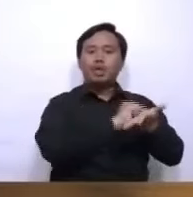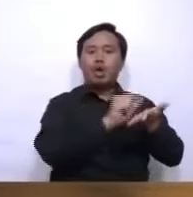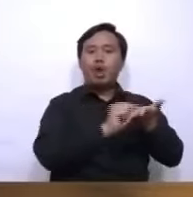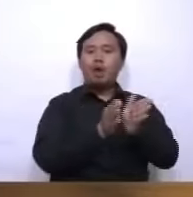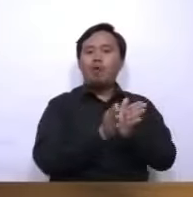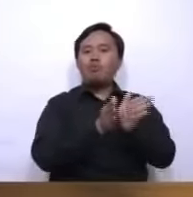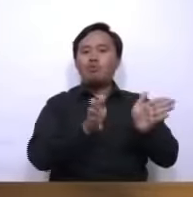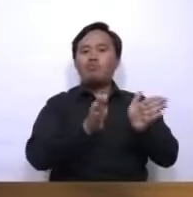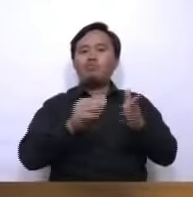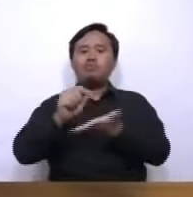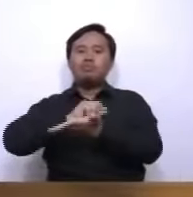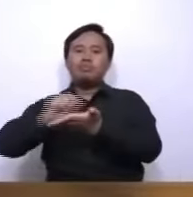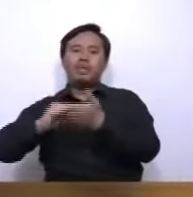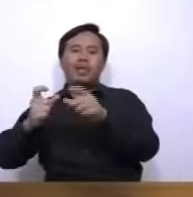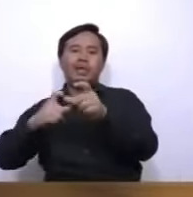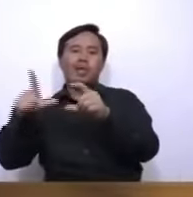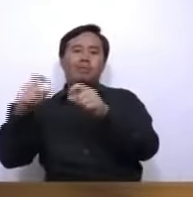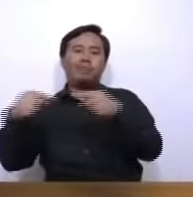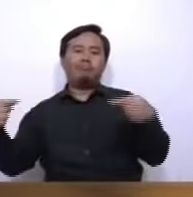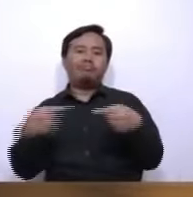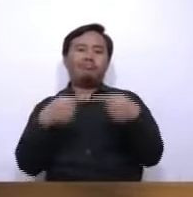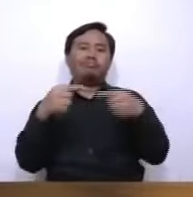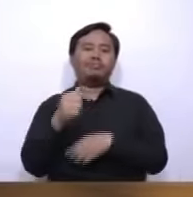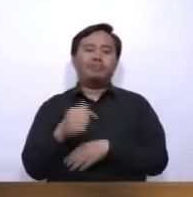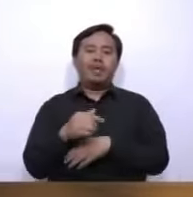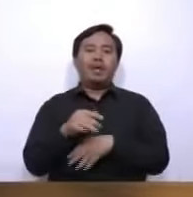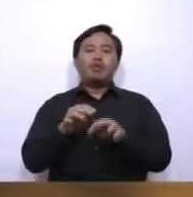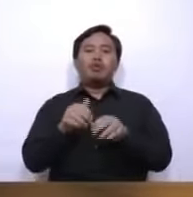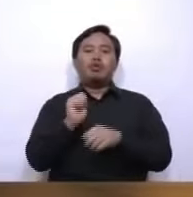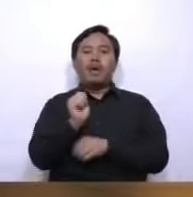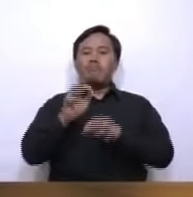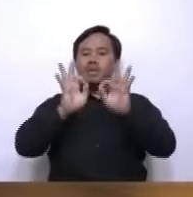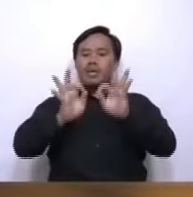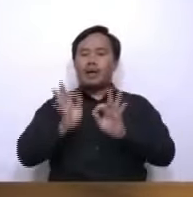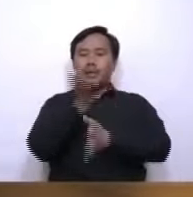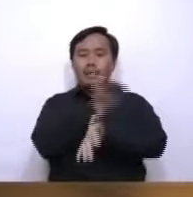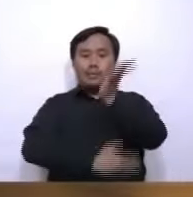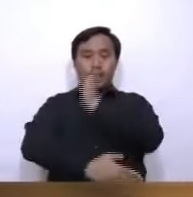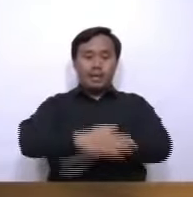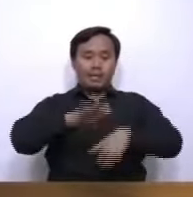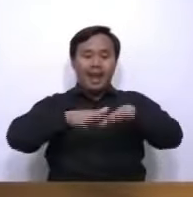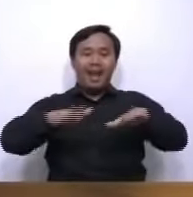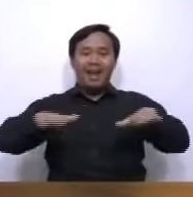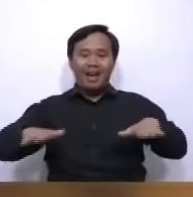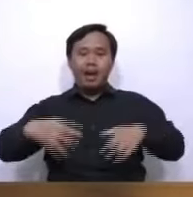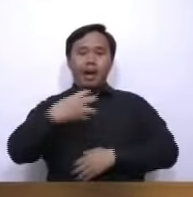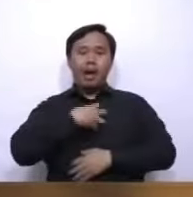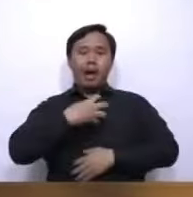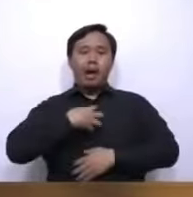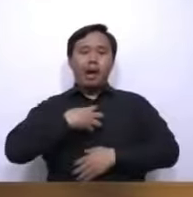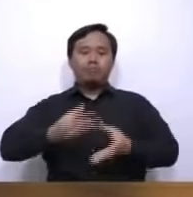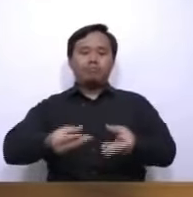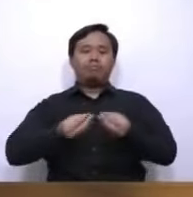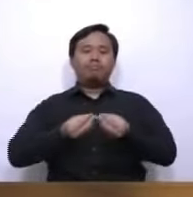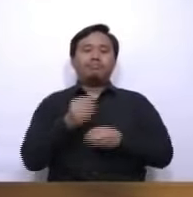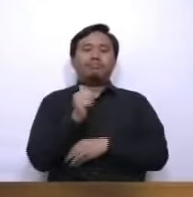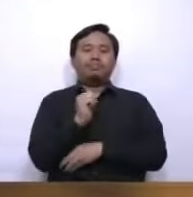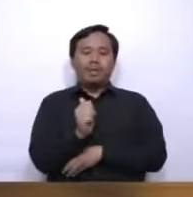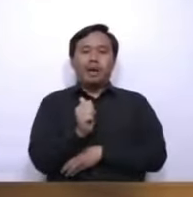umumnya. Sehingga dengan demikian, pendidikan untuk anak-anak disabilitas ini akan dipenuhi hak-haknya